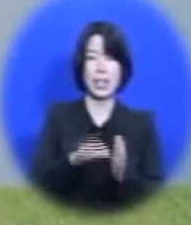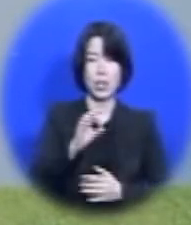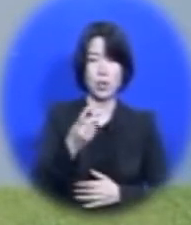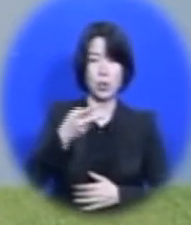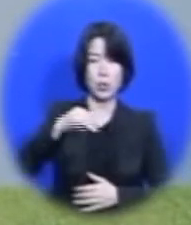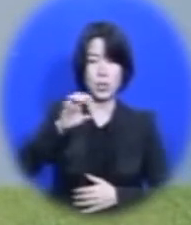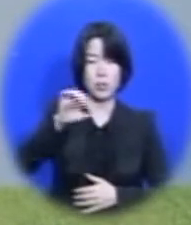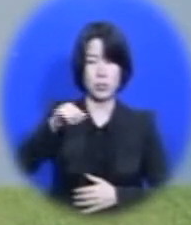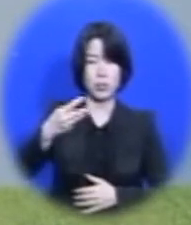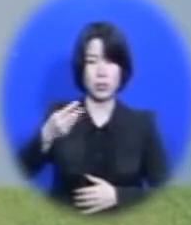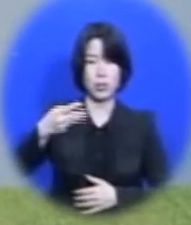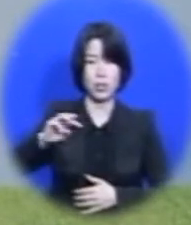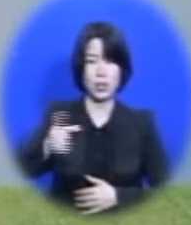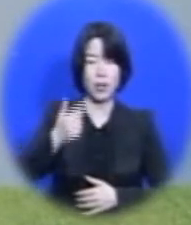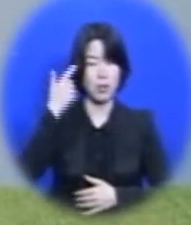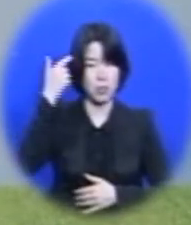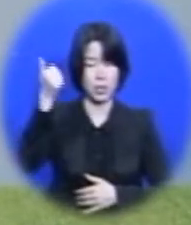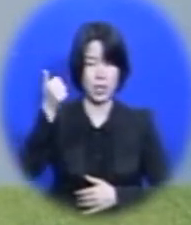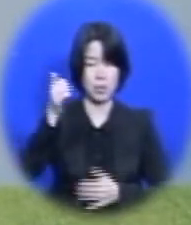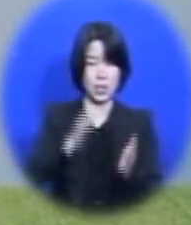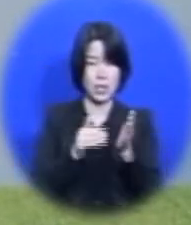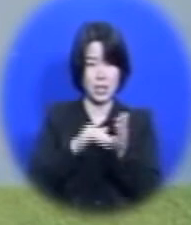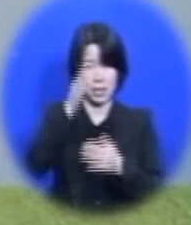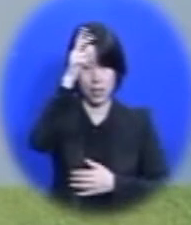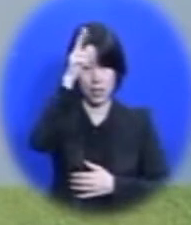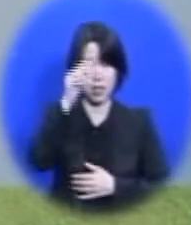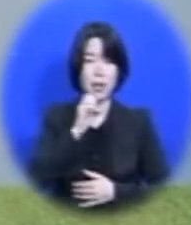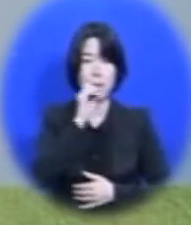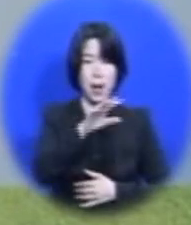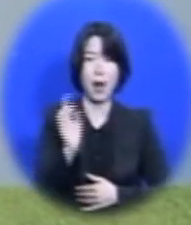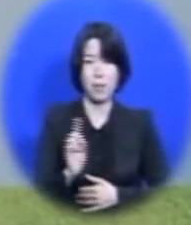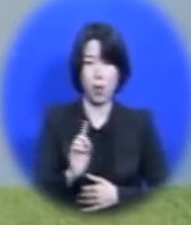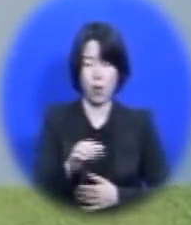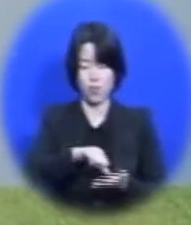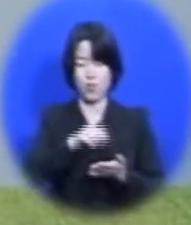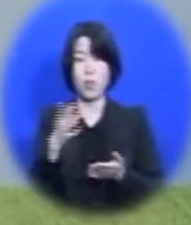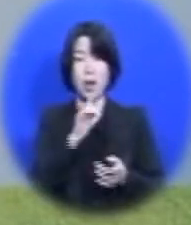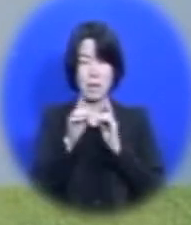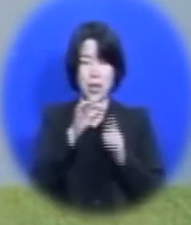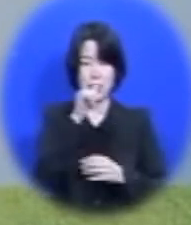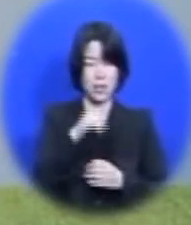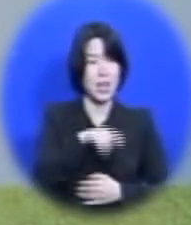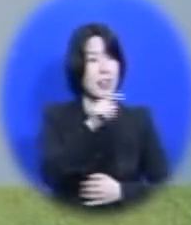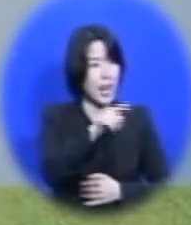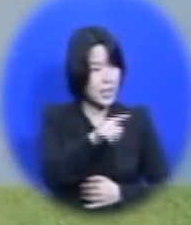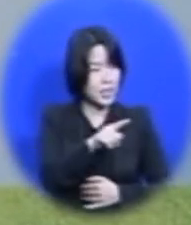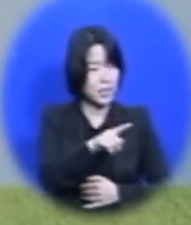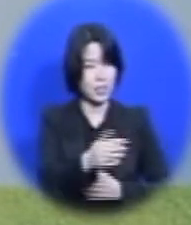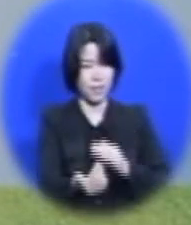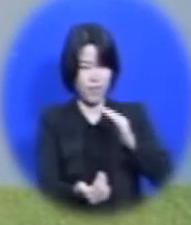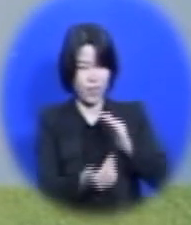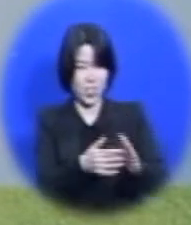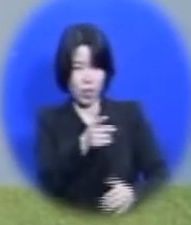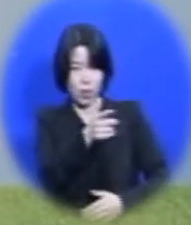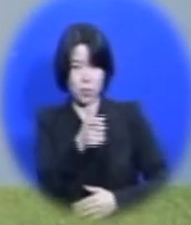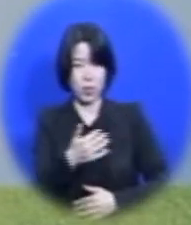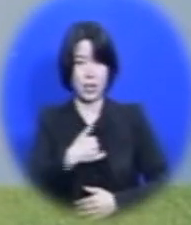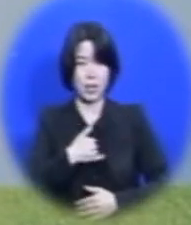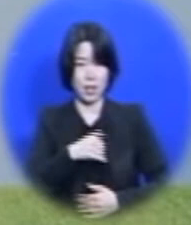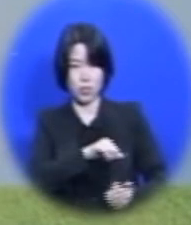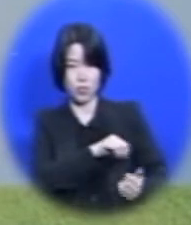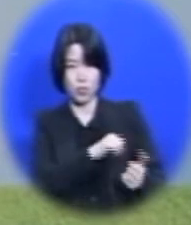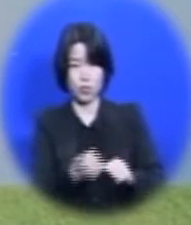목사님이 그 비밀 경찰에게 했던 말이 유명한 말입니다. 당신들의 최대 무기는 우리를 죽이는